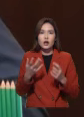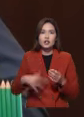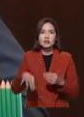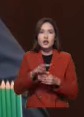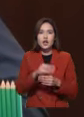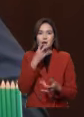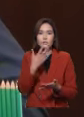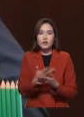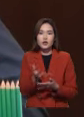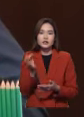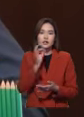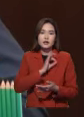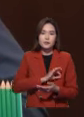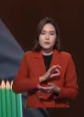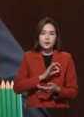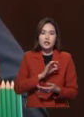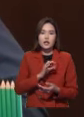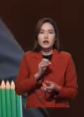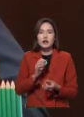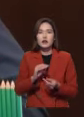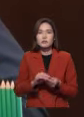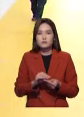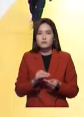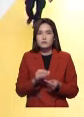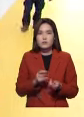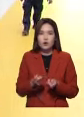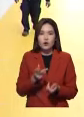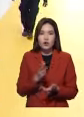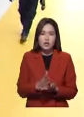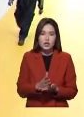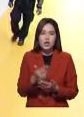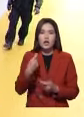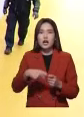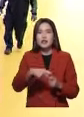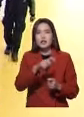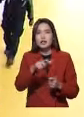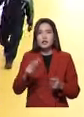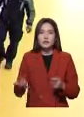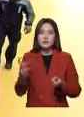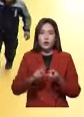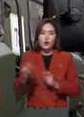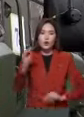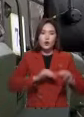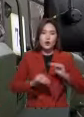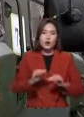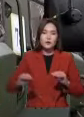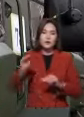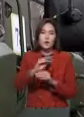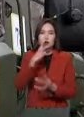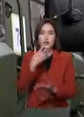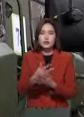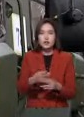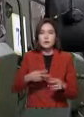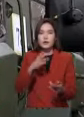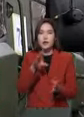ұсыныс назардан тыс қалмауы керек. Ірі инвестициялық жобаларды пул құрамына қосу үшін министрлік металдарды